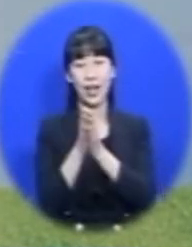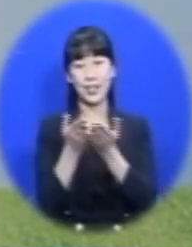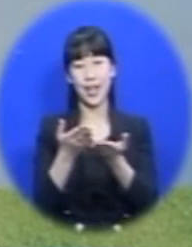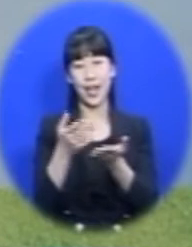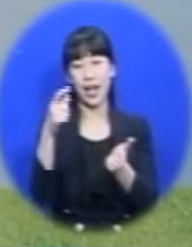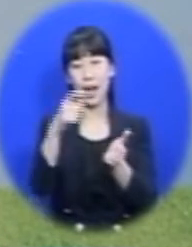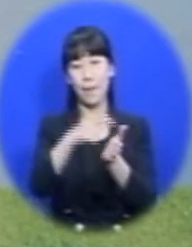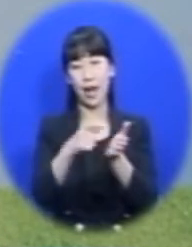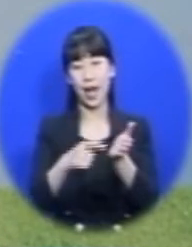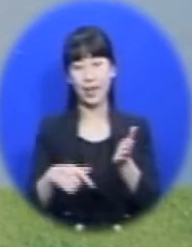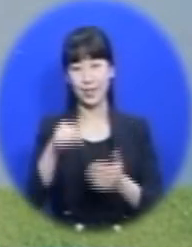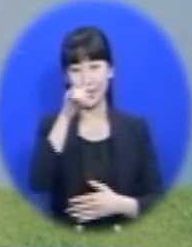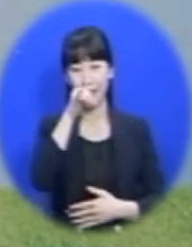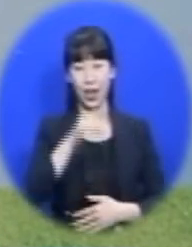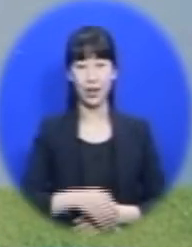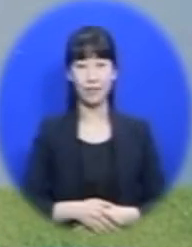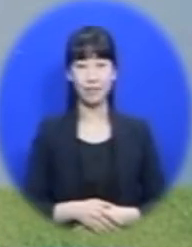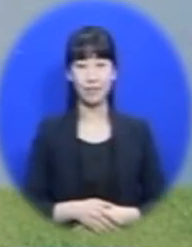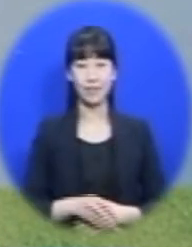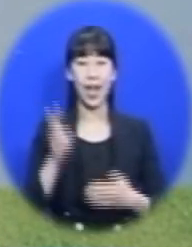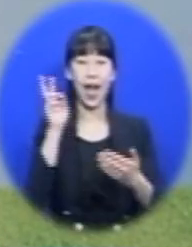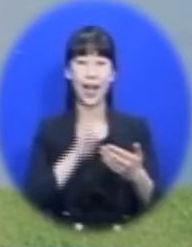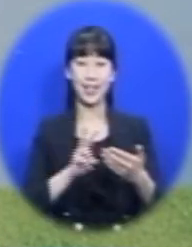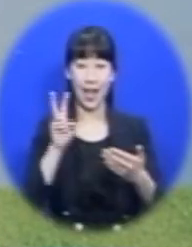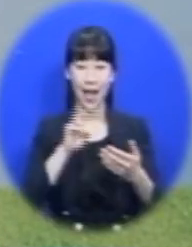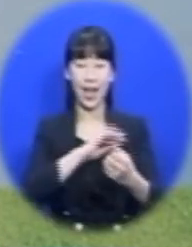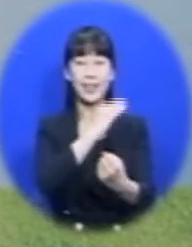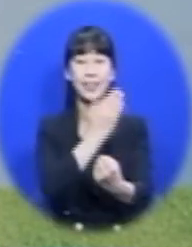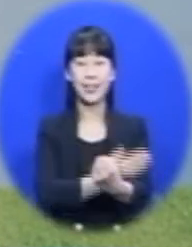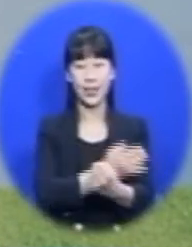있습니다. 찬양은 능력이 있어요.